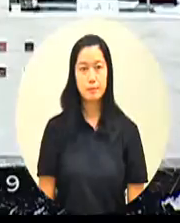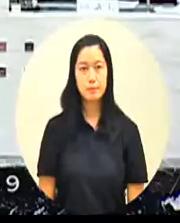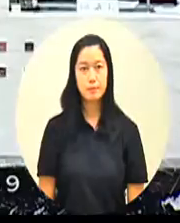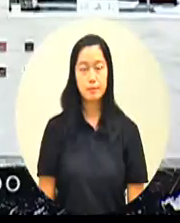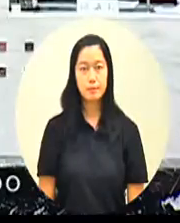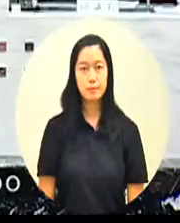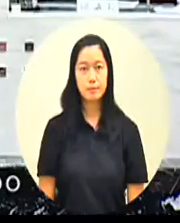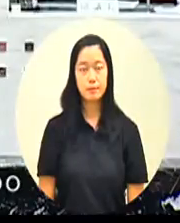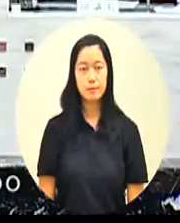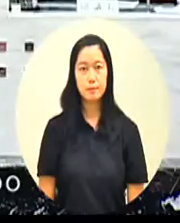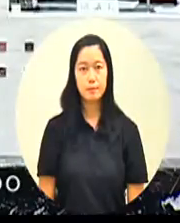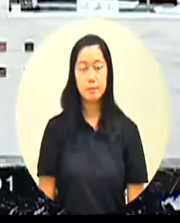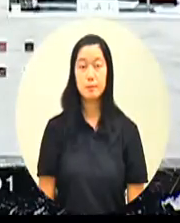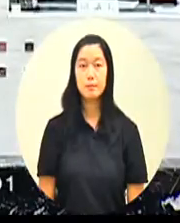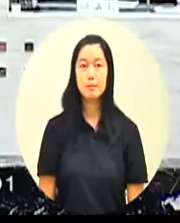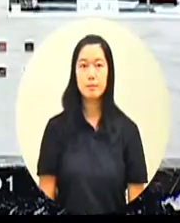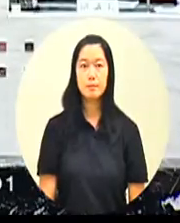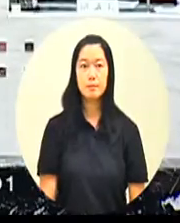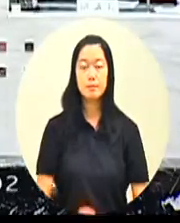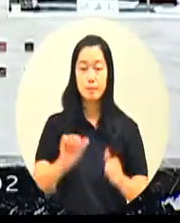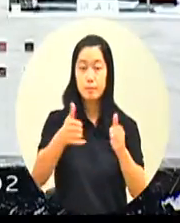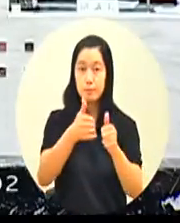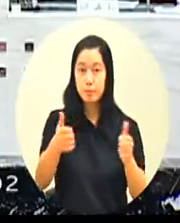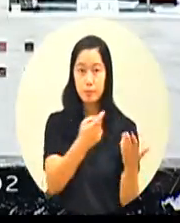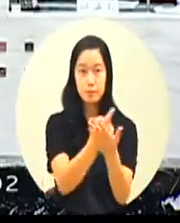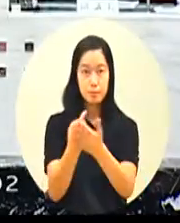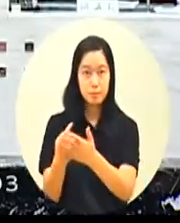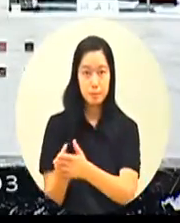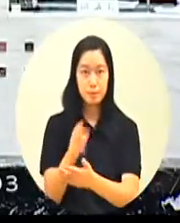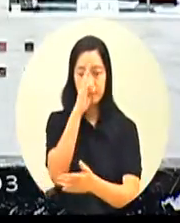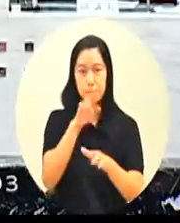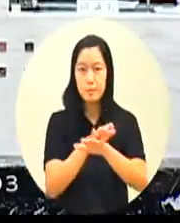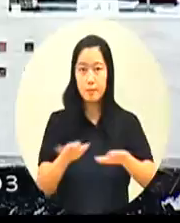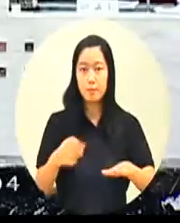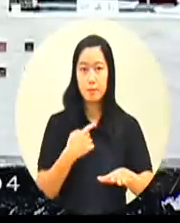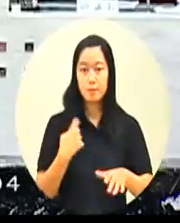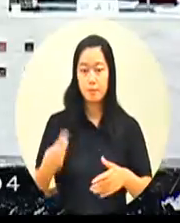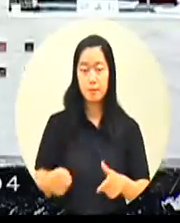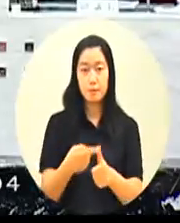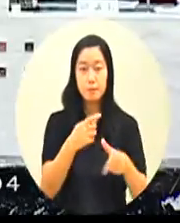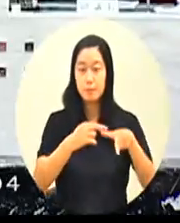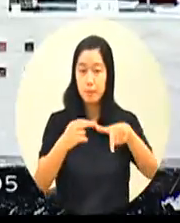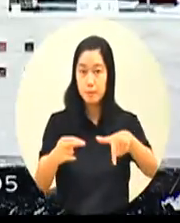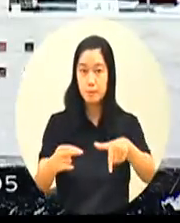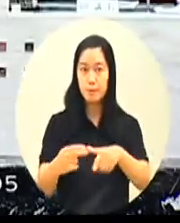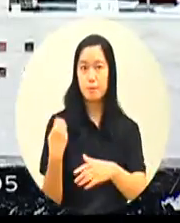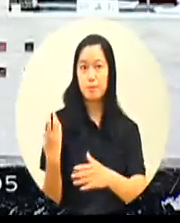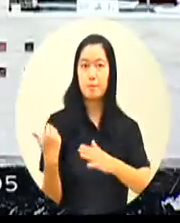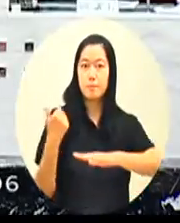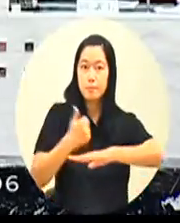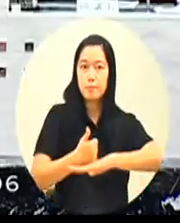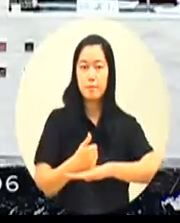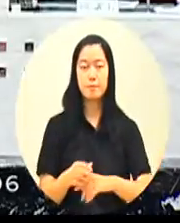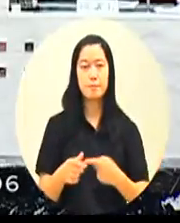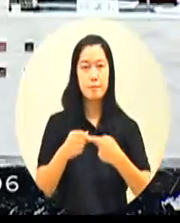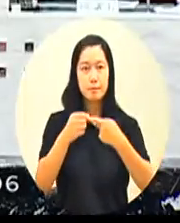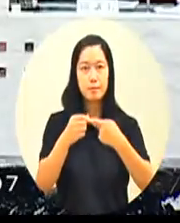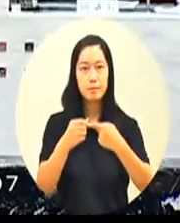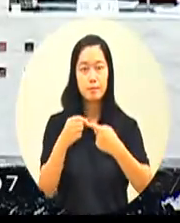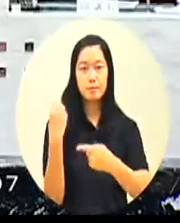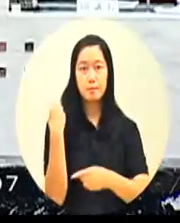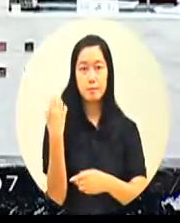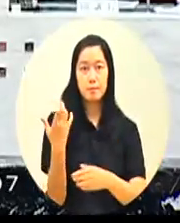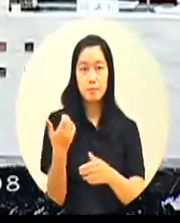主席还有大会各位议员，大家午安了。那我首先先介绍经济发展局的新任的主管，首先先介绍我们的新任副局